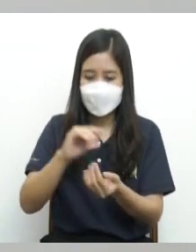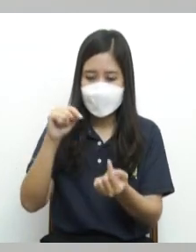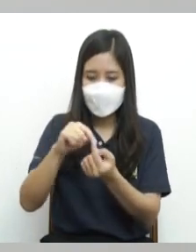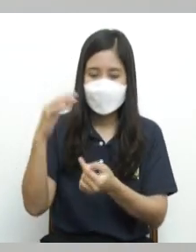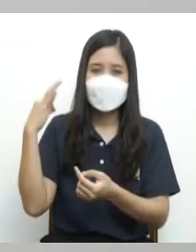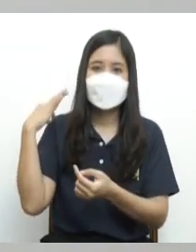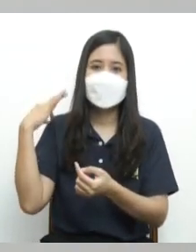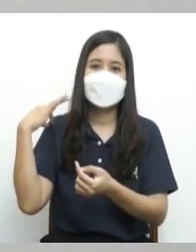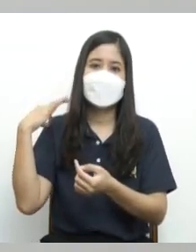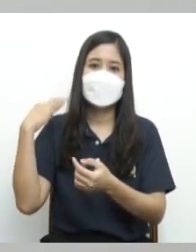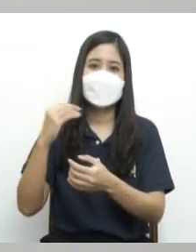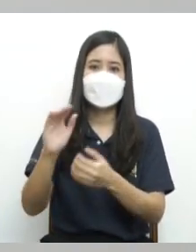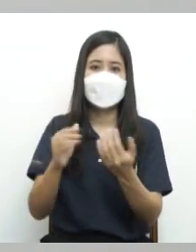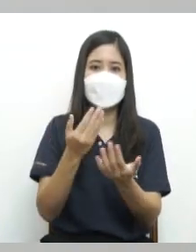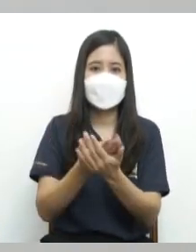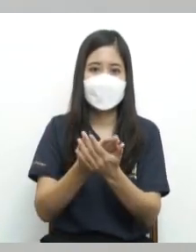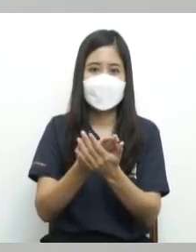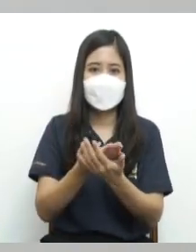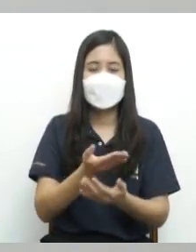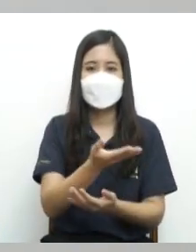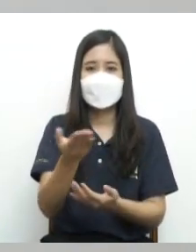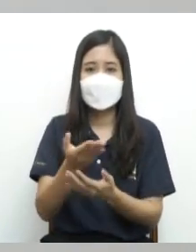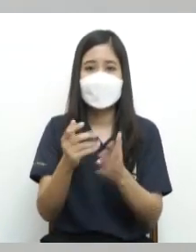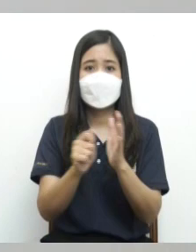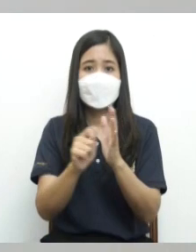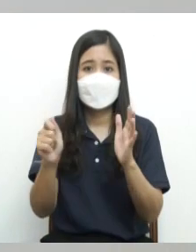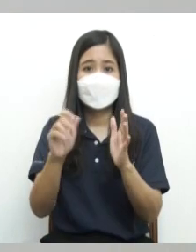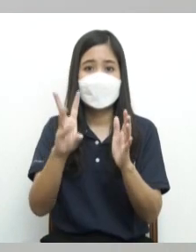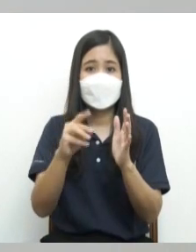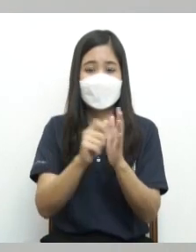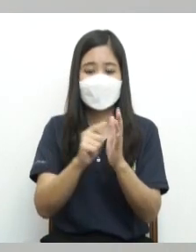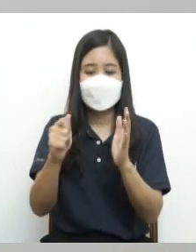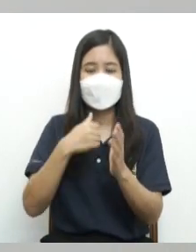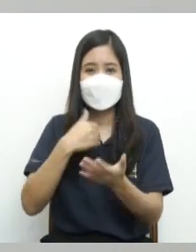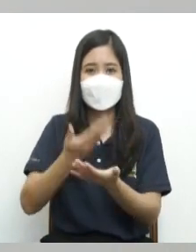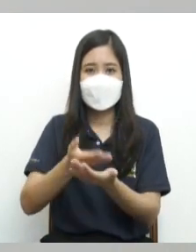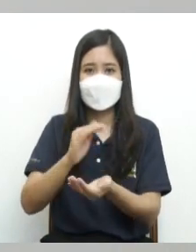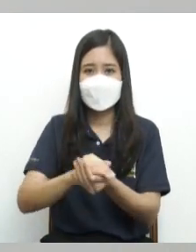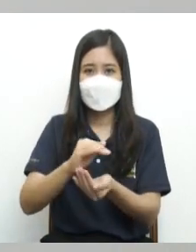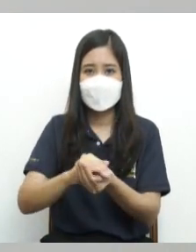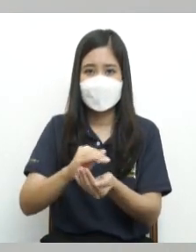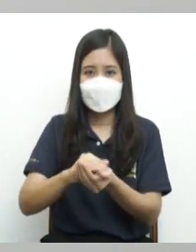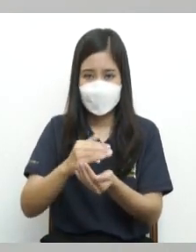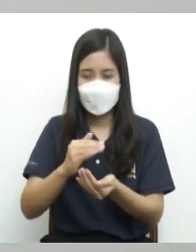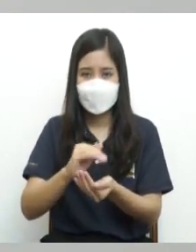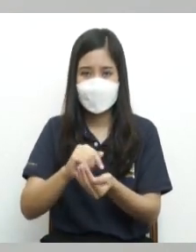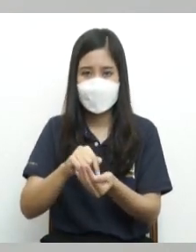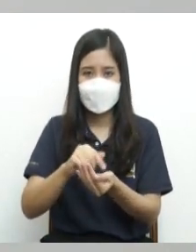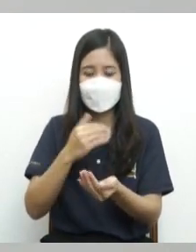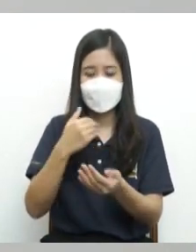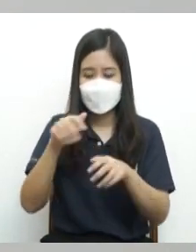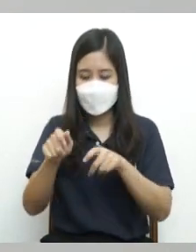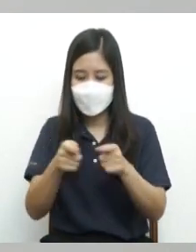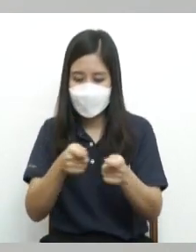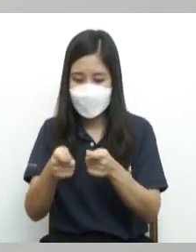กท่านนะคะเพื่อว่าท่านจะได้เกษียณไปแล้วเนี่ยมีเงินออมเพียงพอใช้นะคะภาระหนี้สินไม่มีนะคะบริหารเงินเป็นนะคะ